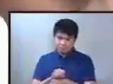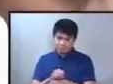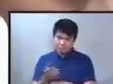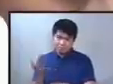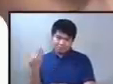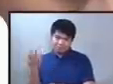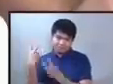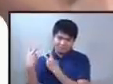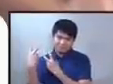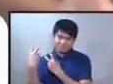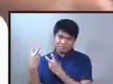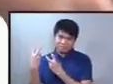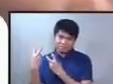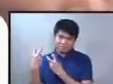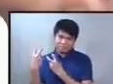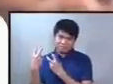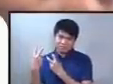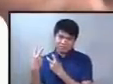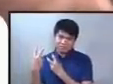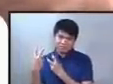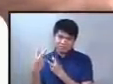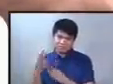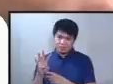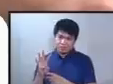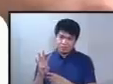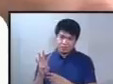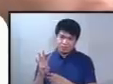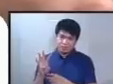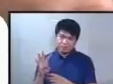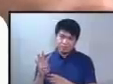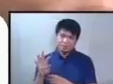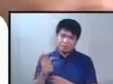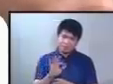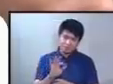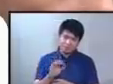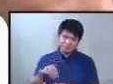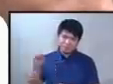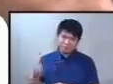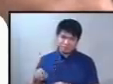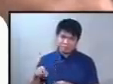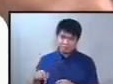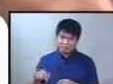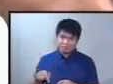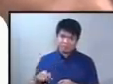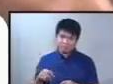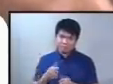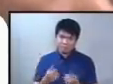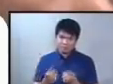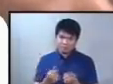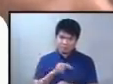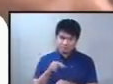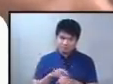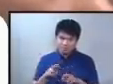maybe between 4 and 9%, Your Honor, for this administration of the national roads. Because a